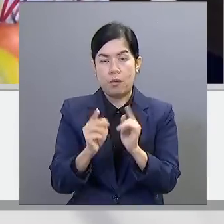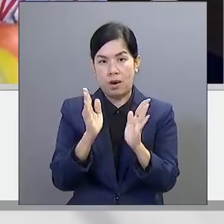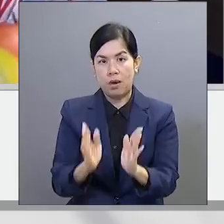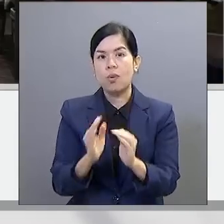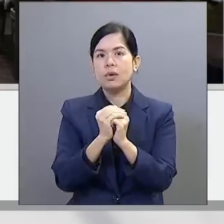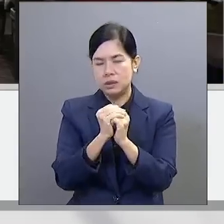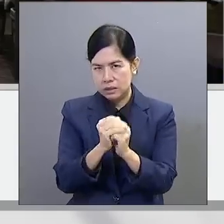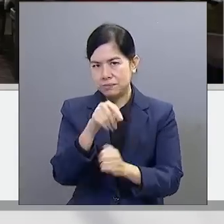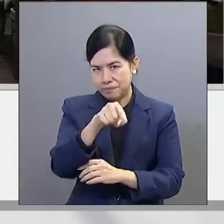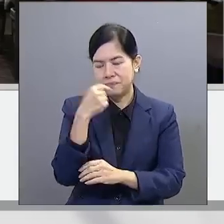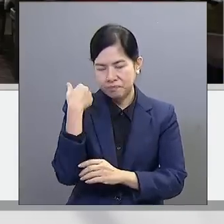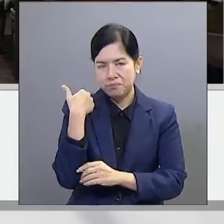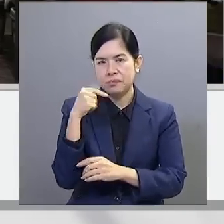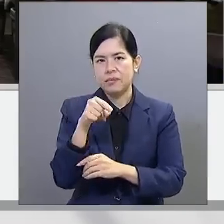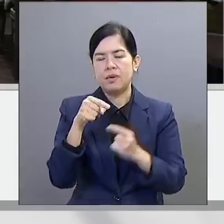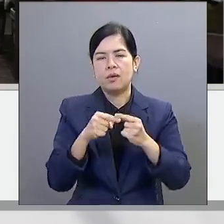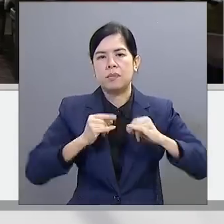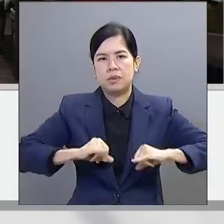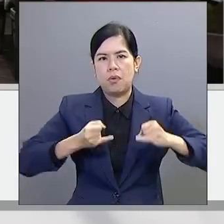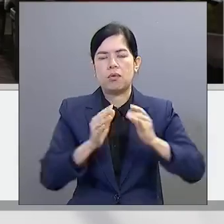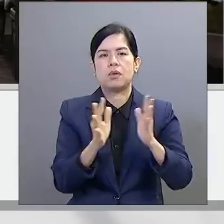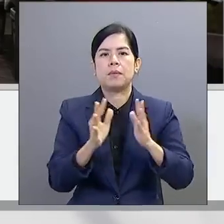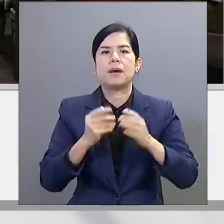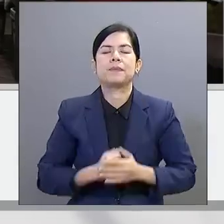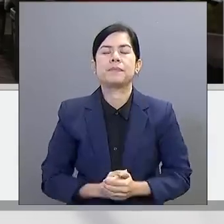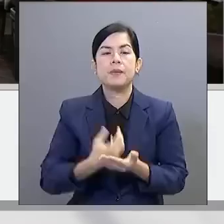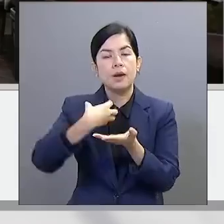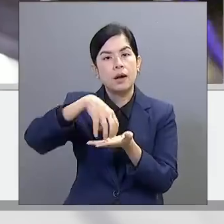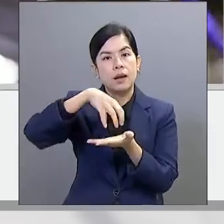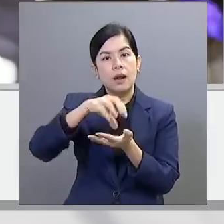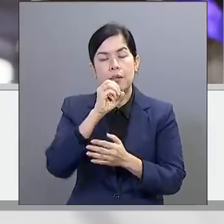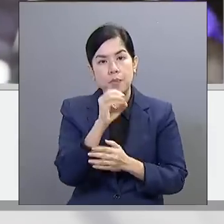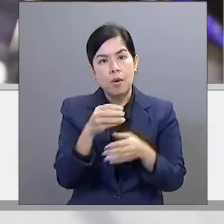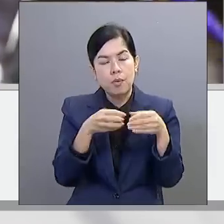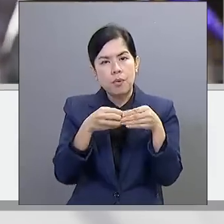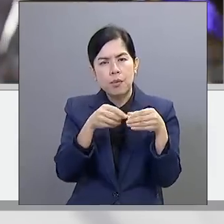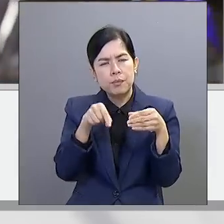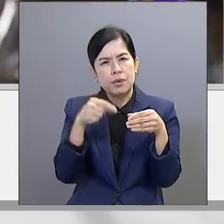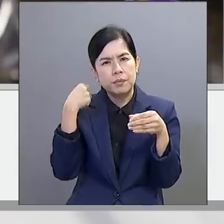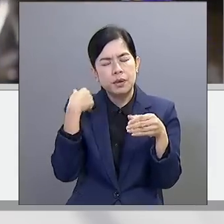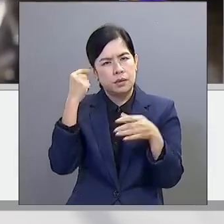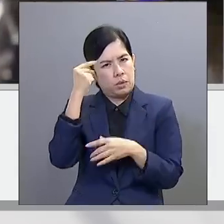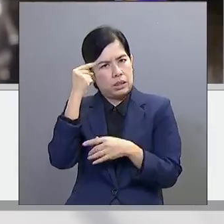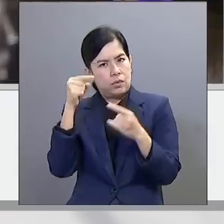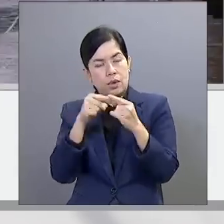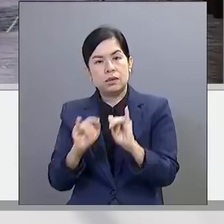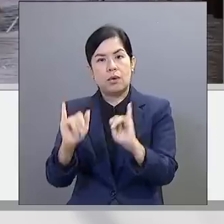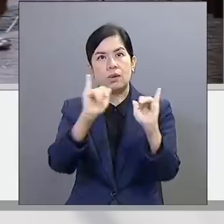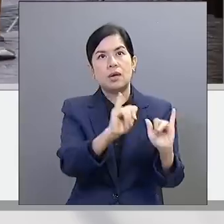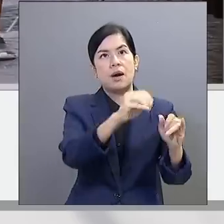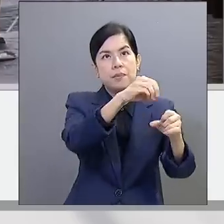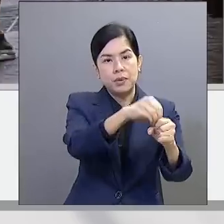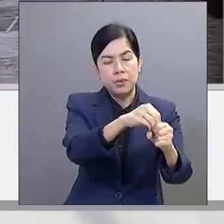ลไกตลาดไปแล้วด้วยนะคะในสารคดีตอนนี้เนี่ยยังพบด้วยว่าคนกลุ่มนี้ไม่ได้ตั้งใจจะเข้ามาตั้งรกรากเหมือนกับที่เรา